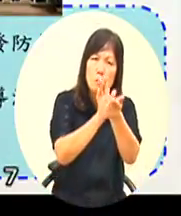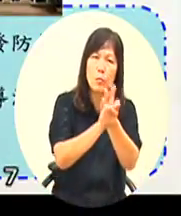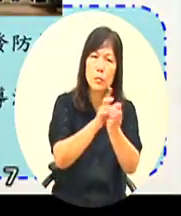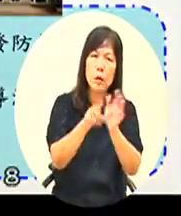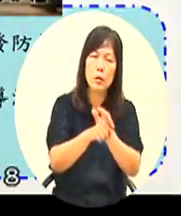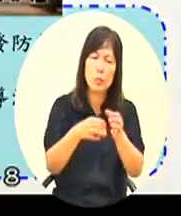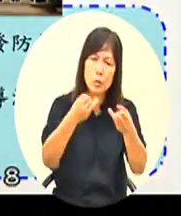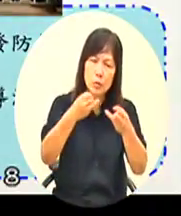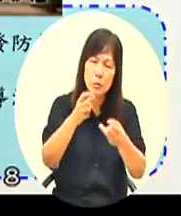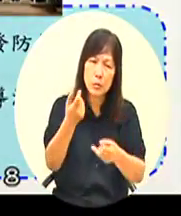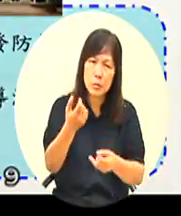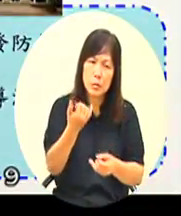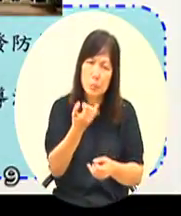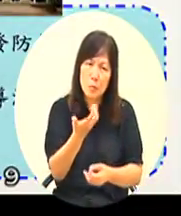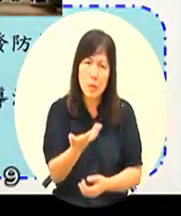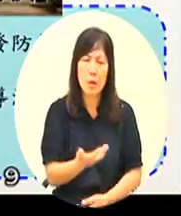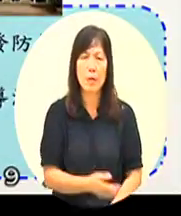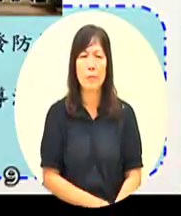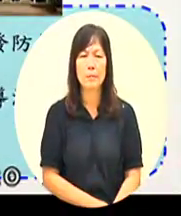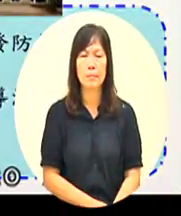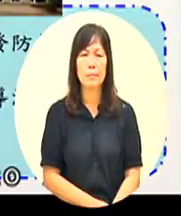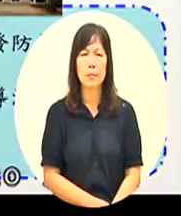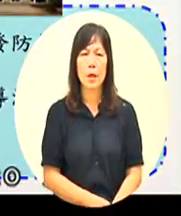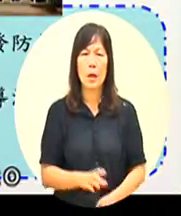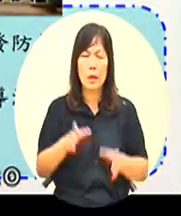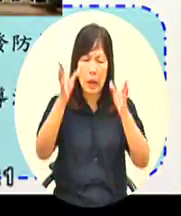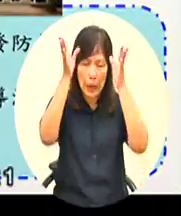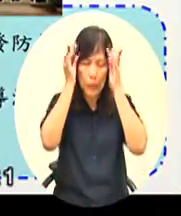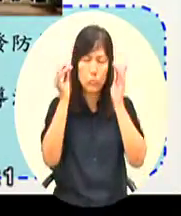果是如何？那因为暑假